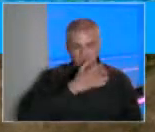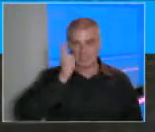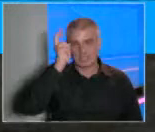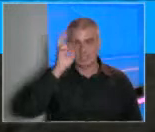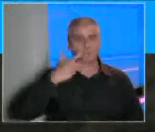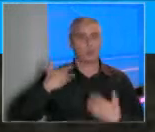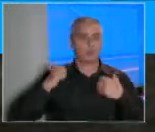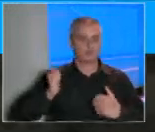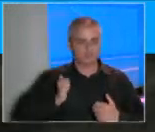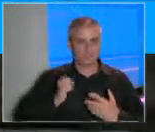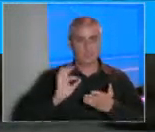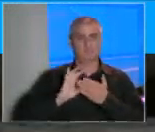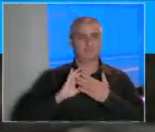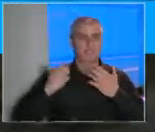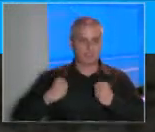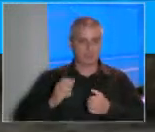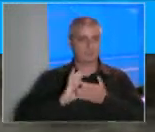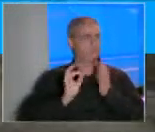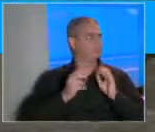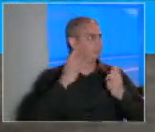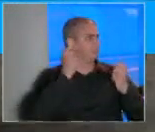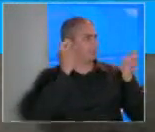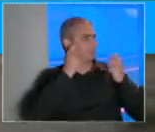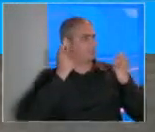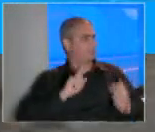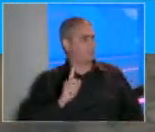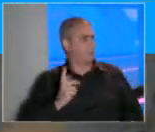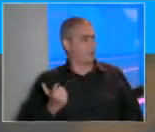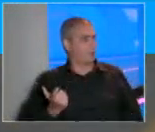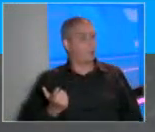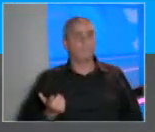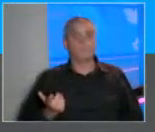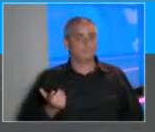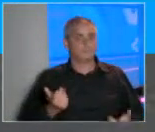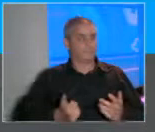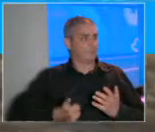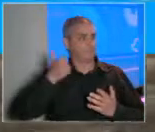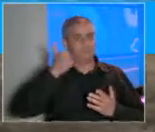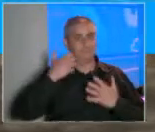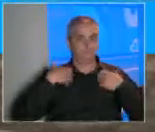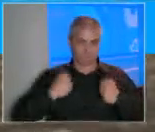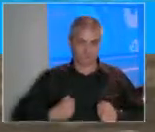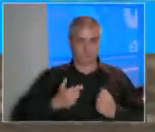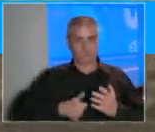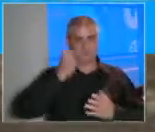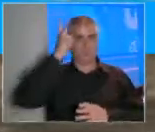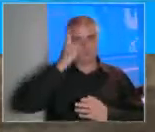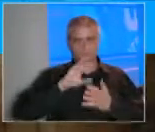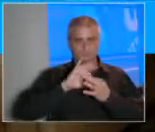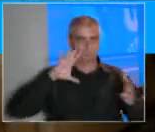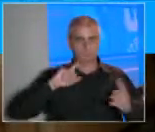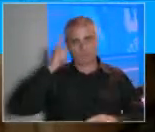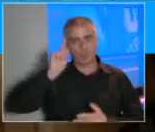גנץ, מערכת הביטחון, משרד המשפטים. זה קצת מדהים, אבל... לא? סליחה שאני קוטע אותך. ששר הביטחון ושר החוץ